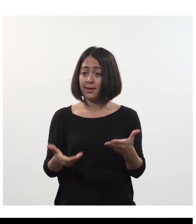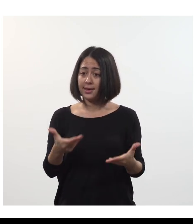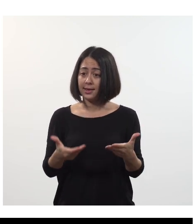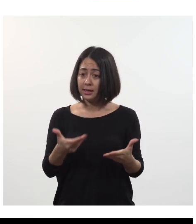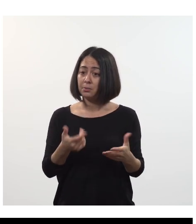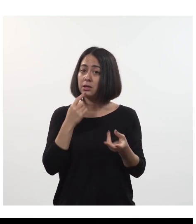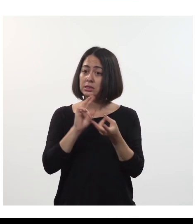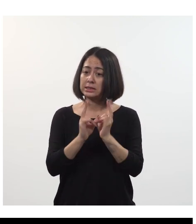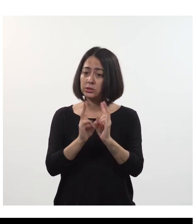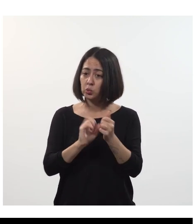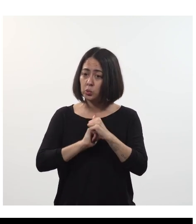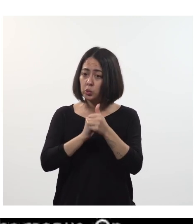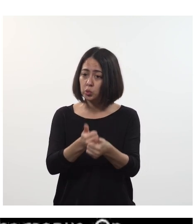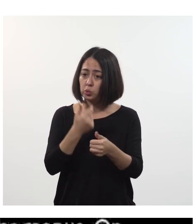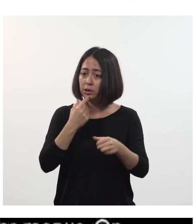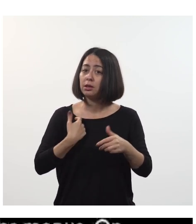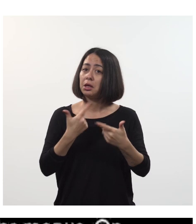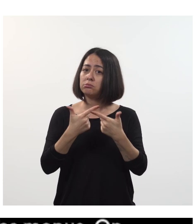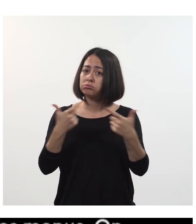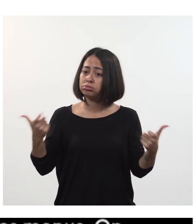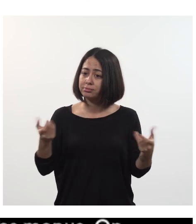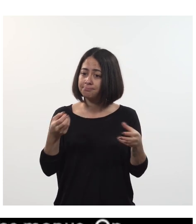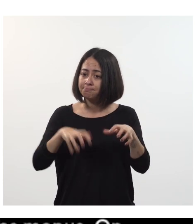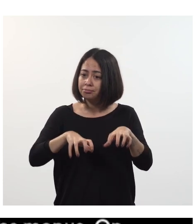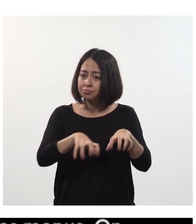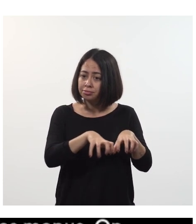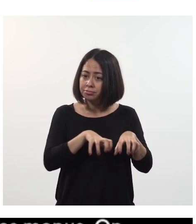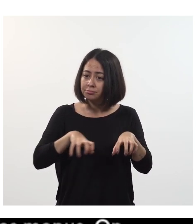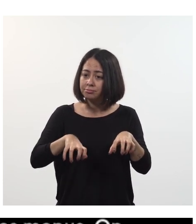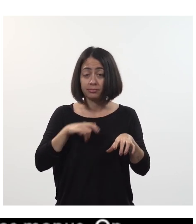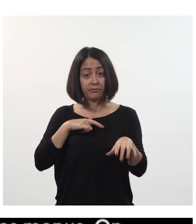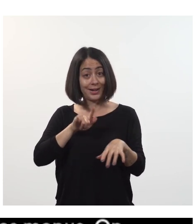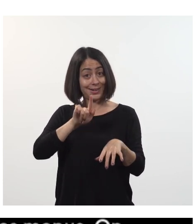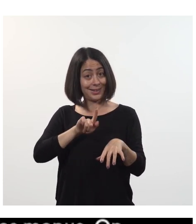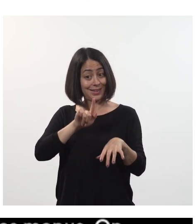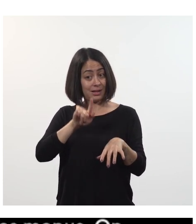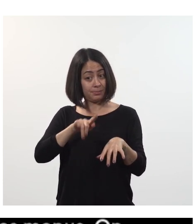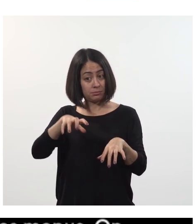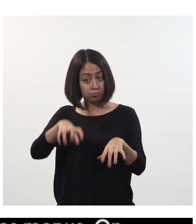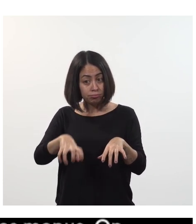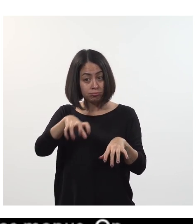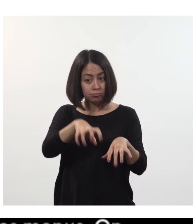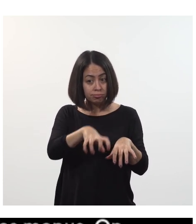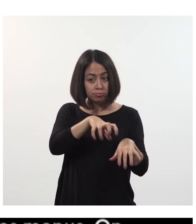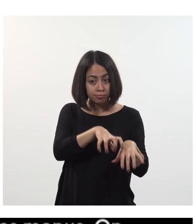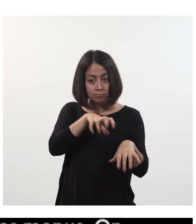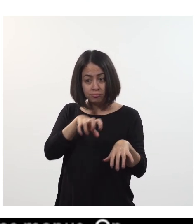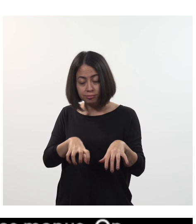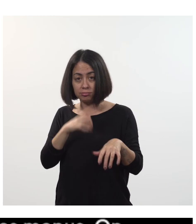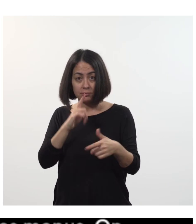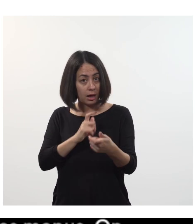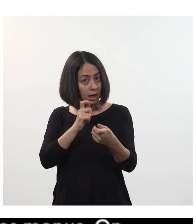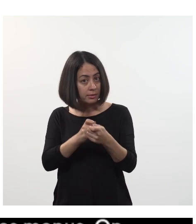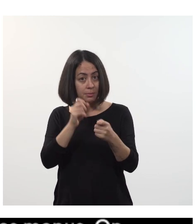et variés, qui répondent également aux différents grammages selon le public que vous pouvez